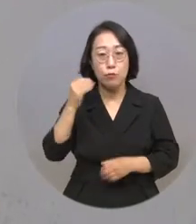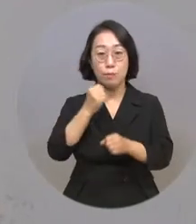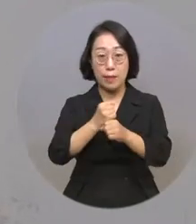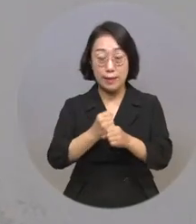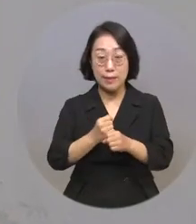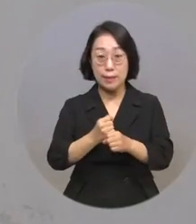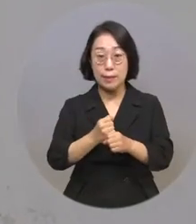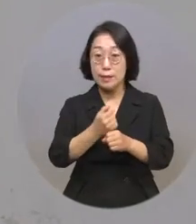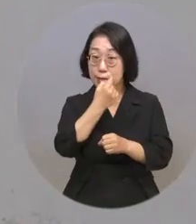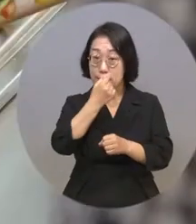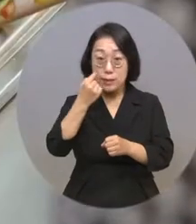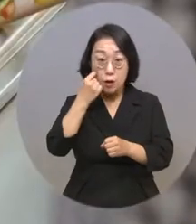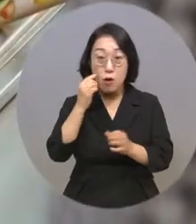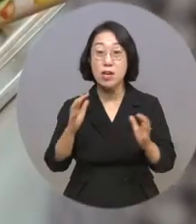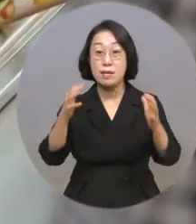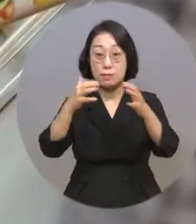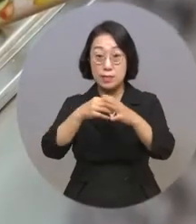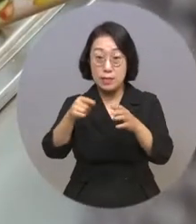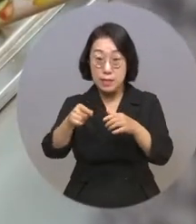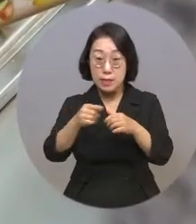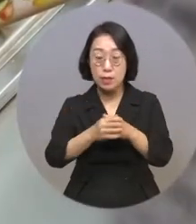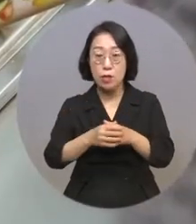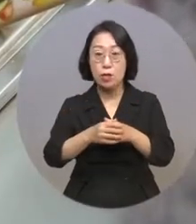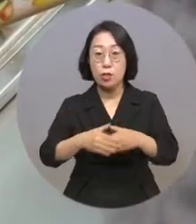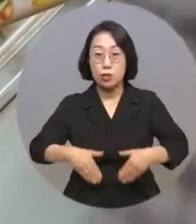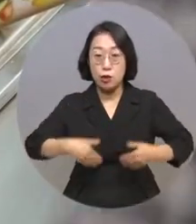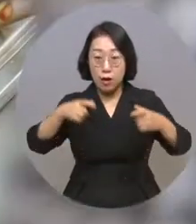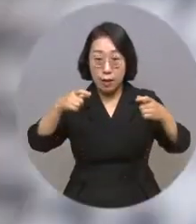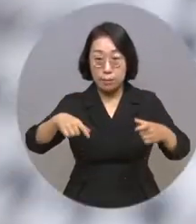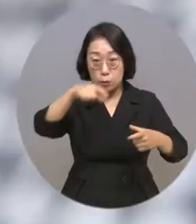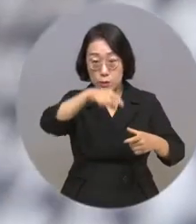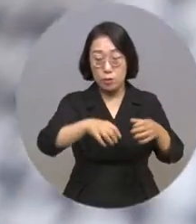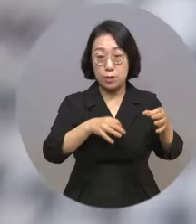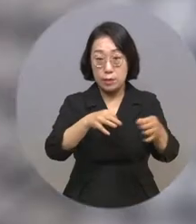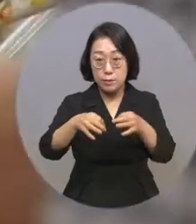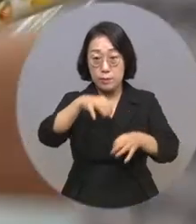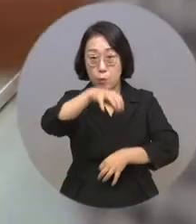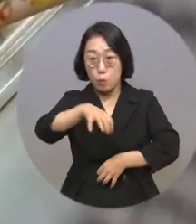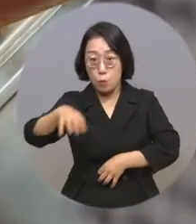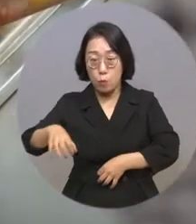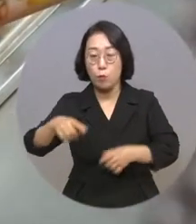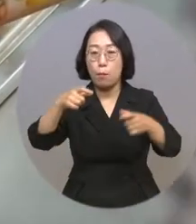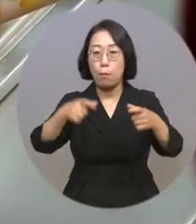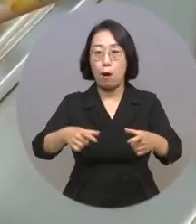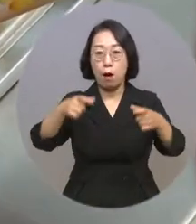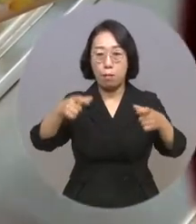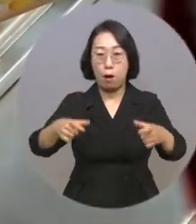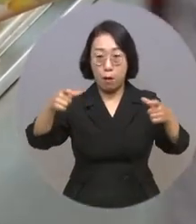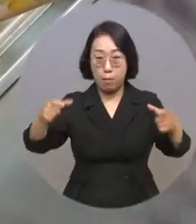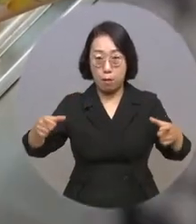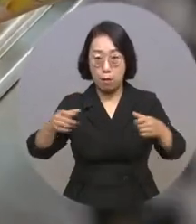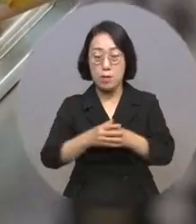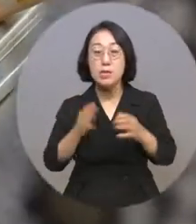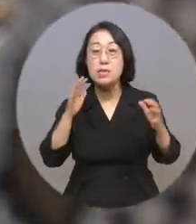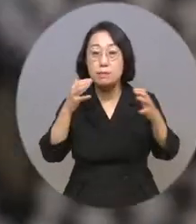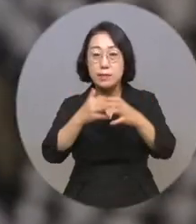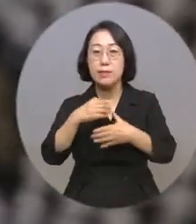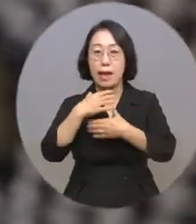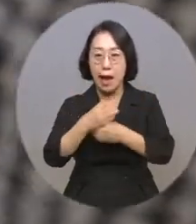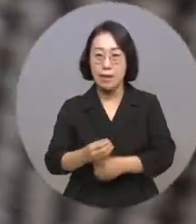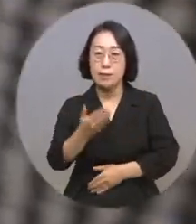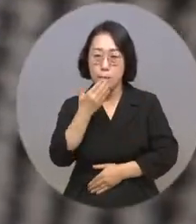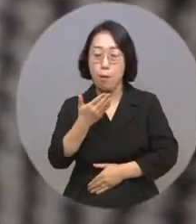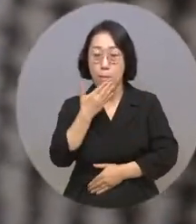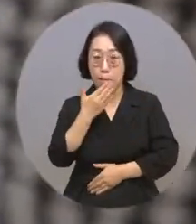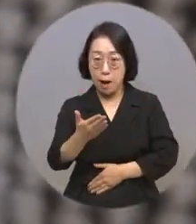인증업체 사용 표시제가 전남 지역 대표 관광지 음식점 등으로 확산하면서 김치가 안전한